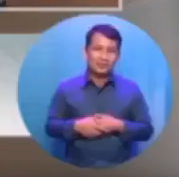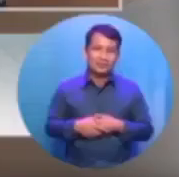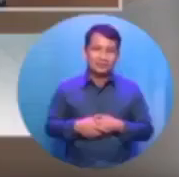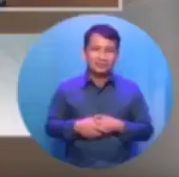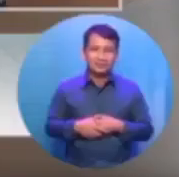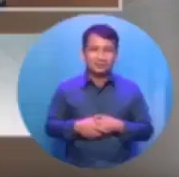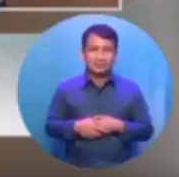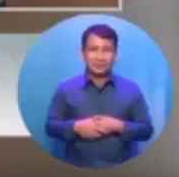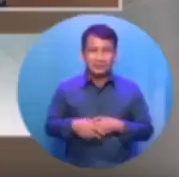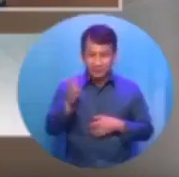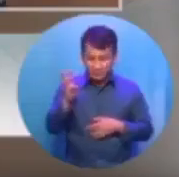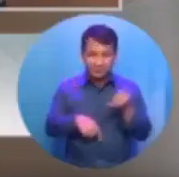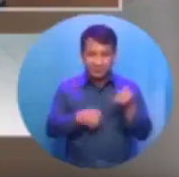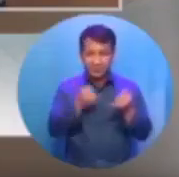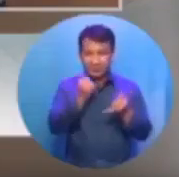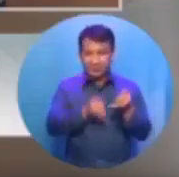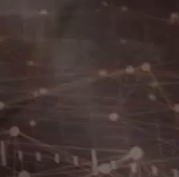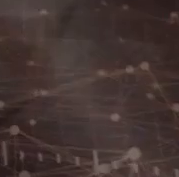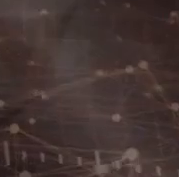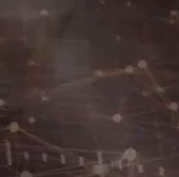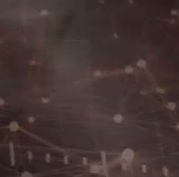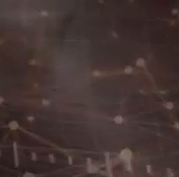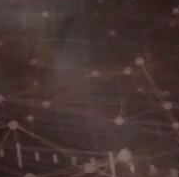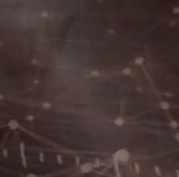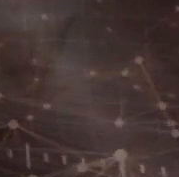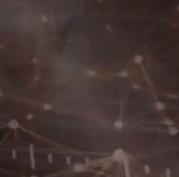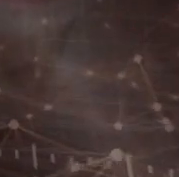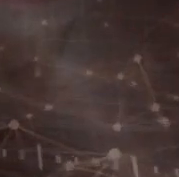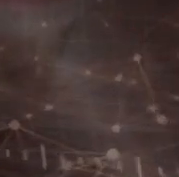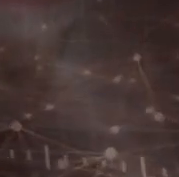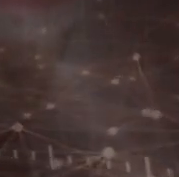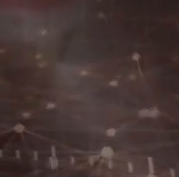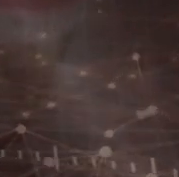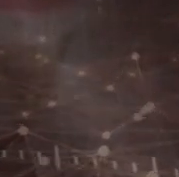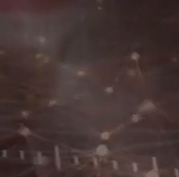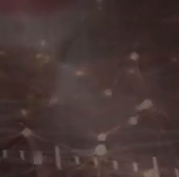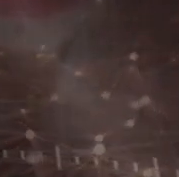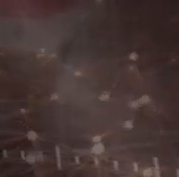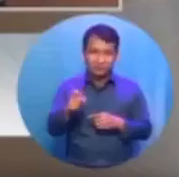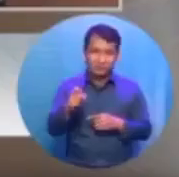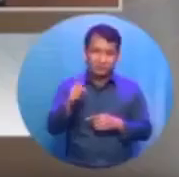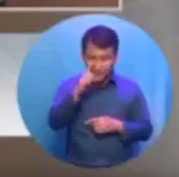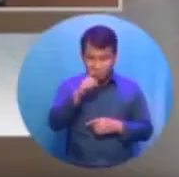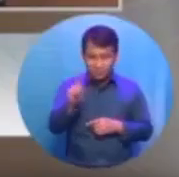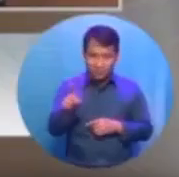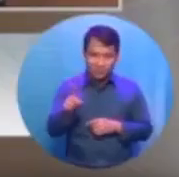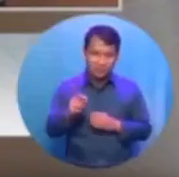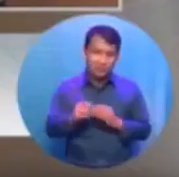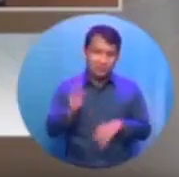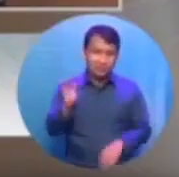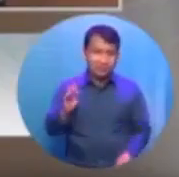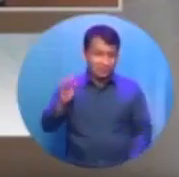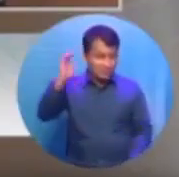shoot. Ang bunso? Ano po? 1 year po mahigit. Oh, no! Naunsa ka naman. Bye.